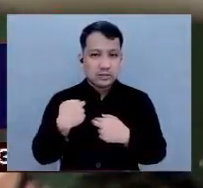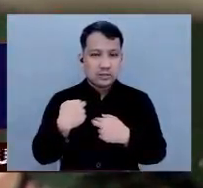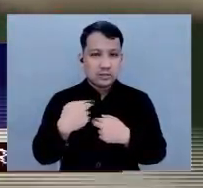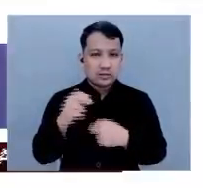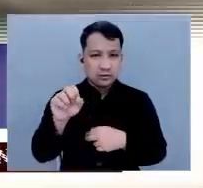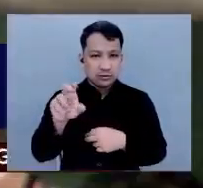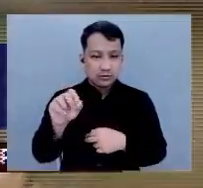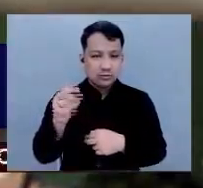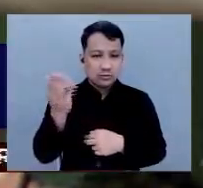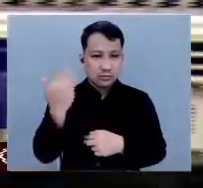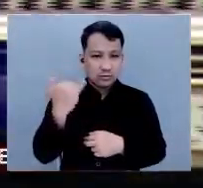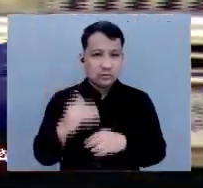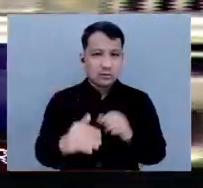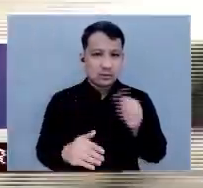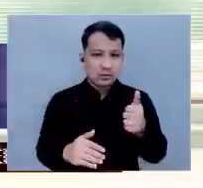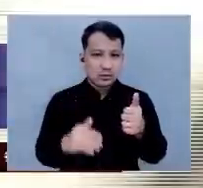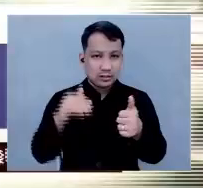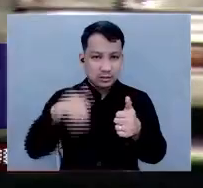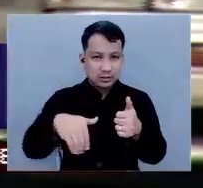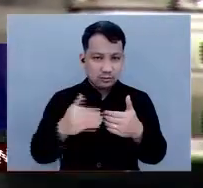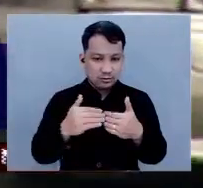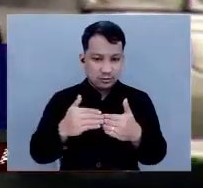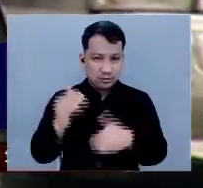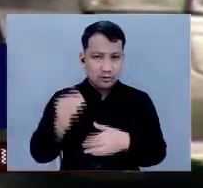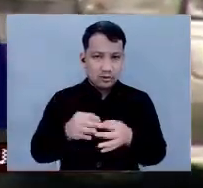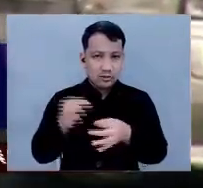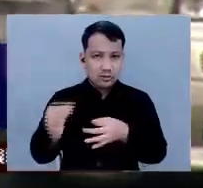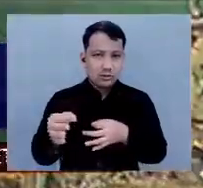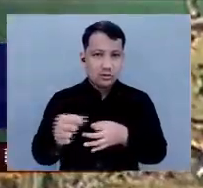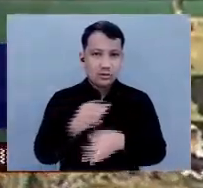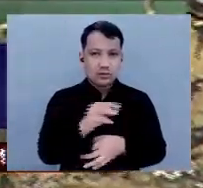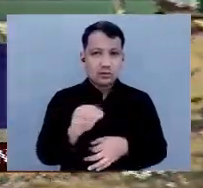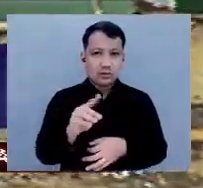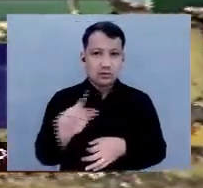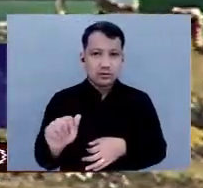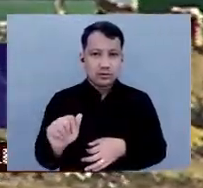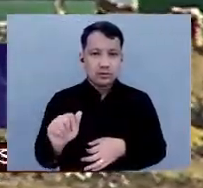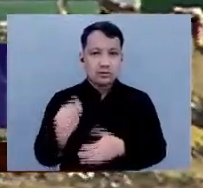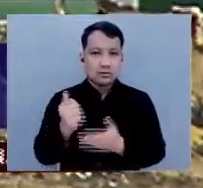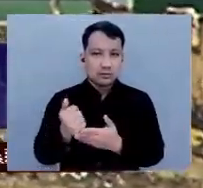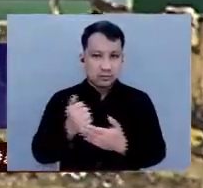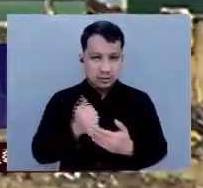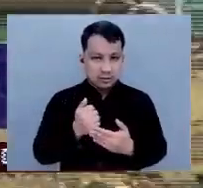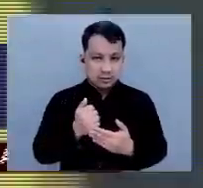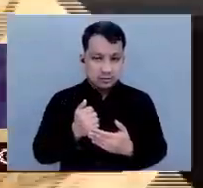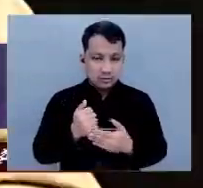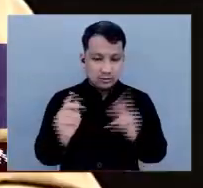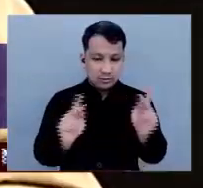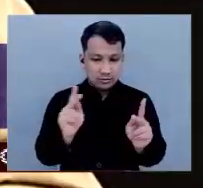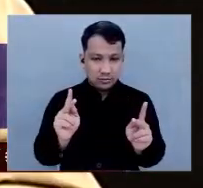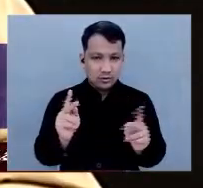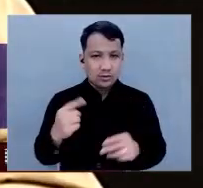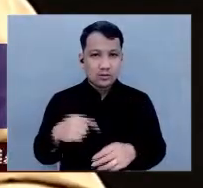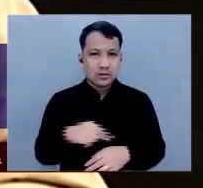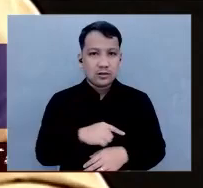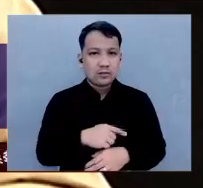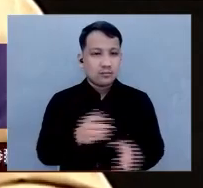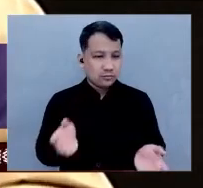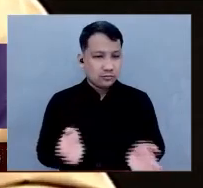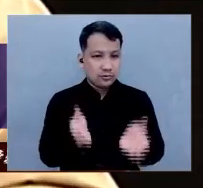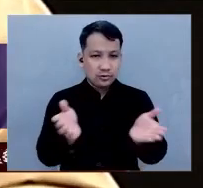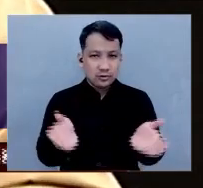dating hanggang alas 10 lang ng gabi. May pakiusap naman ng MMDA para makatulong sa traffic ang publiko. Ini-encourage po natin